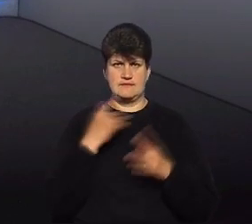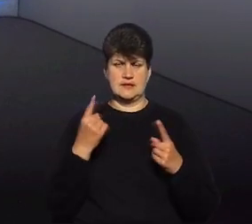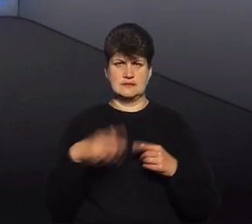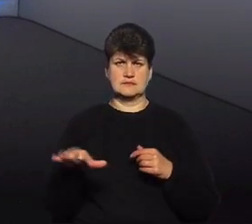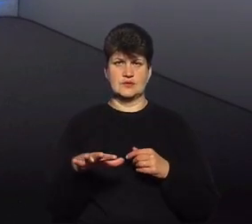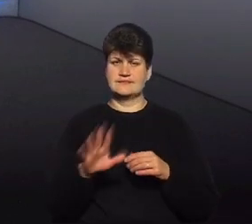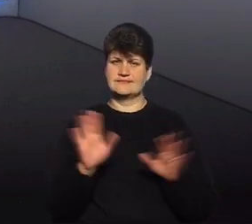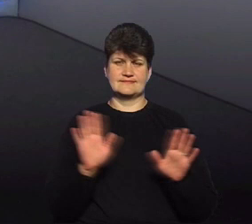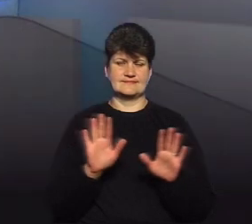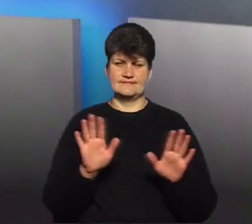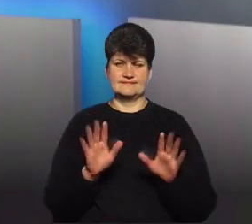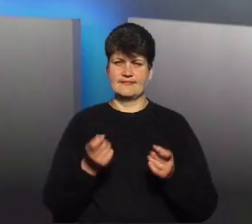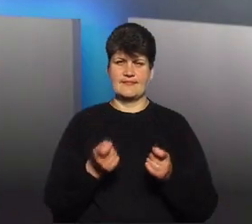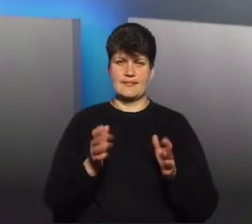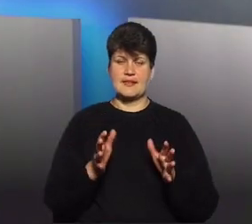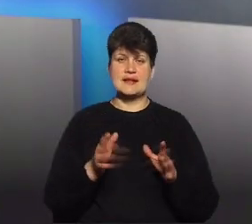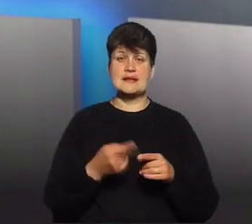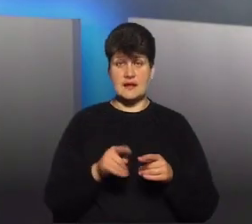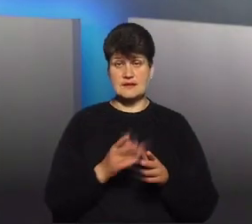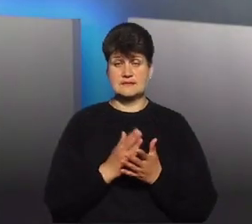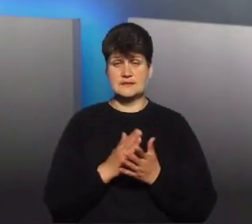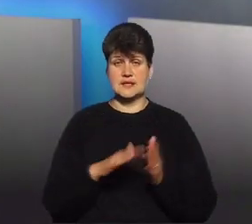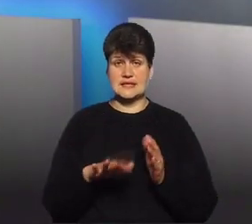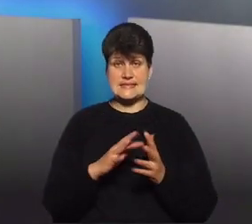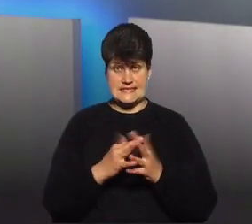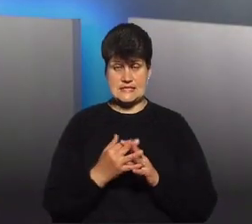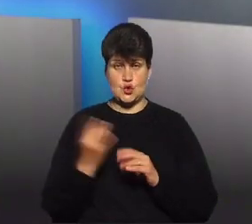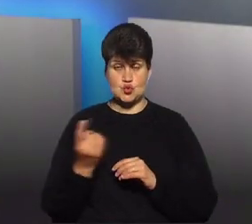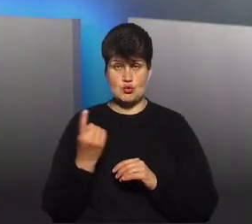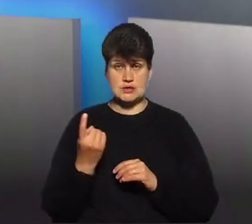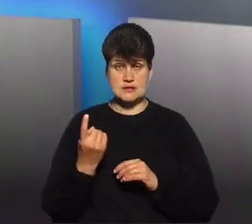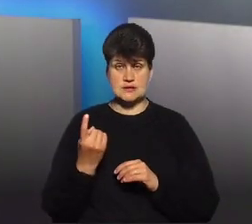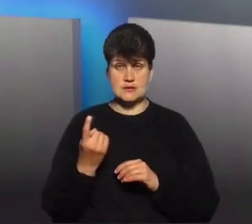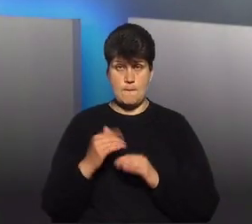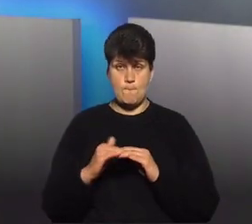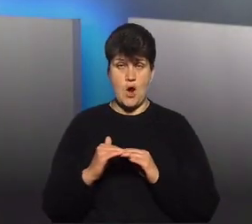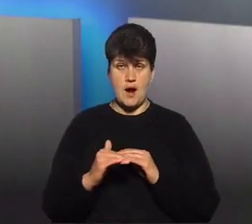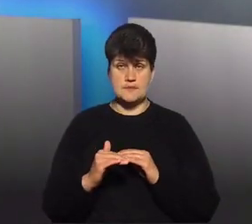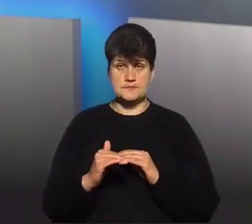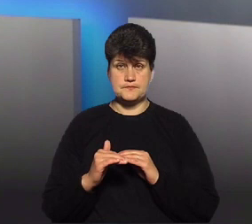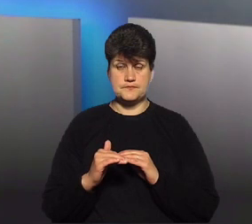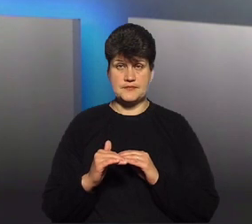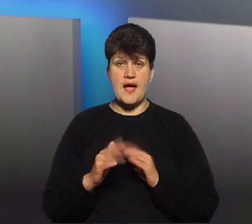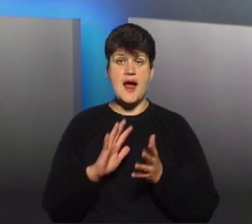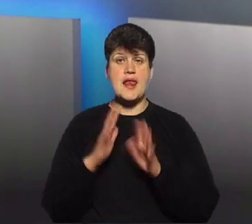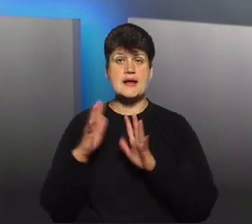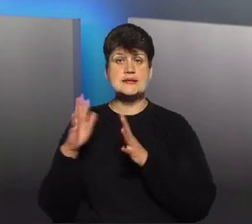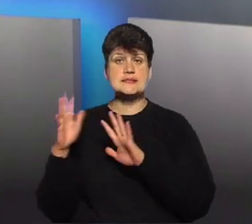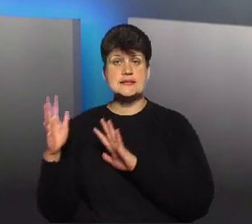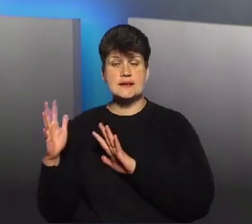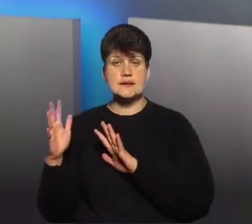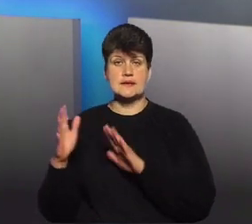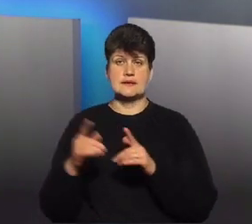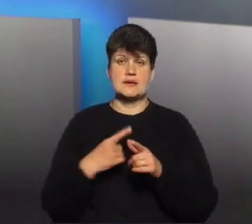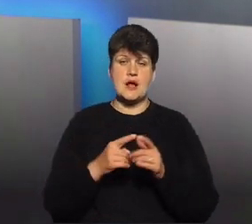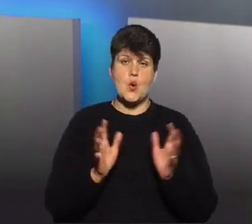але теж є ці території. Це сільськогосподарські зазвичай поля, так? Так. Ліси, наприклад, чи якісь охоронні